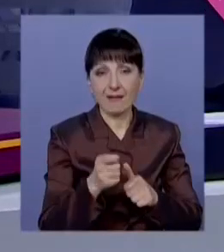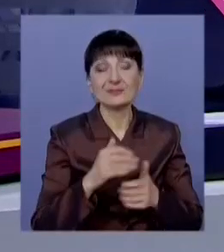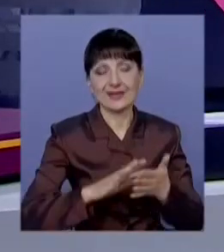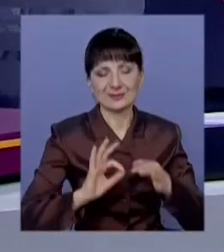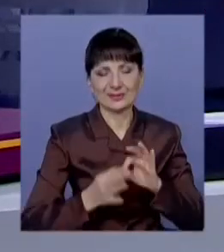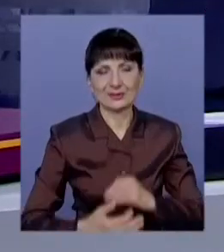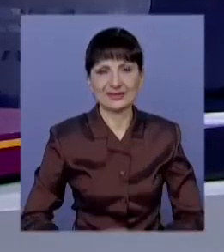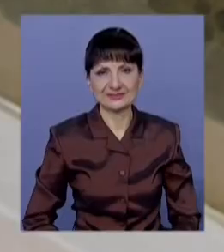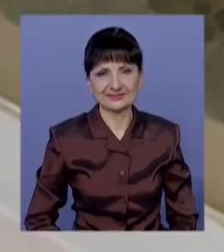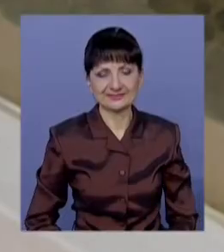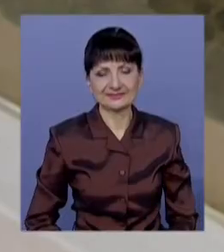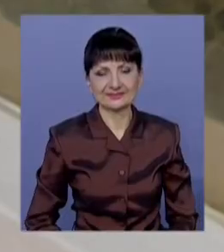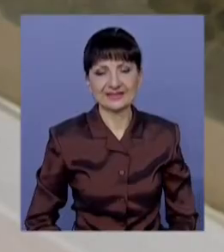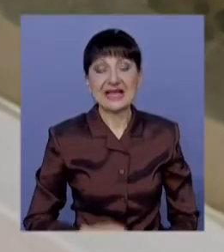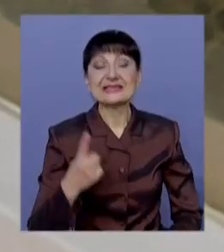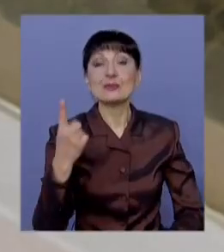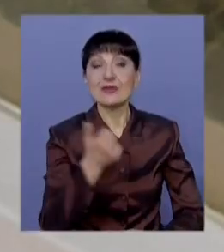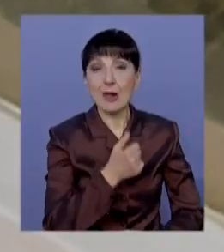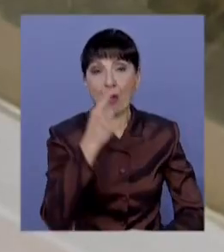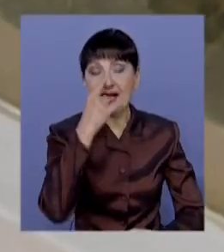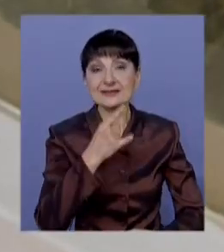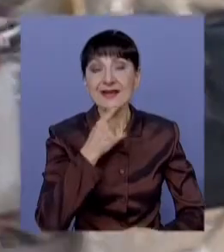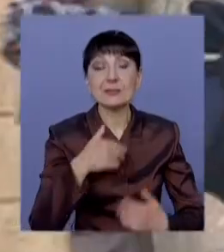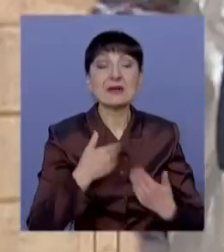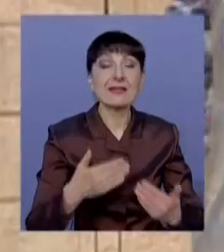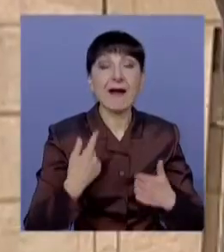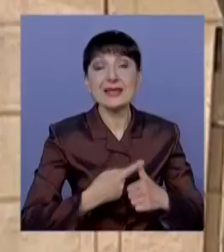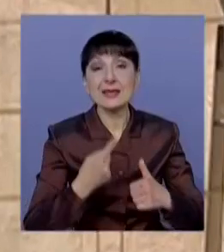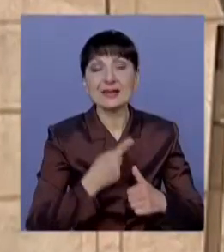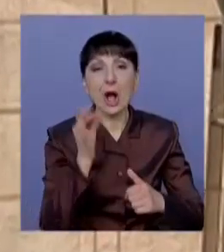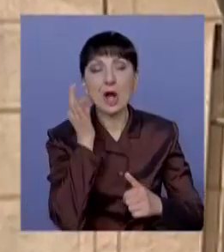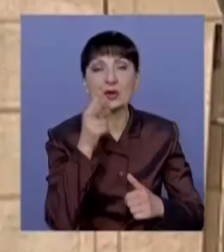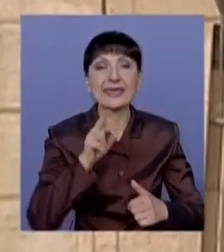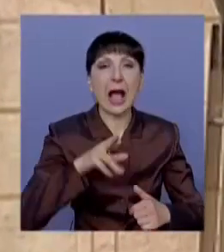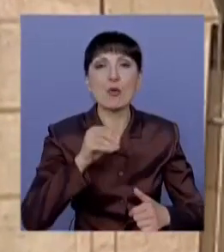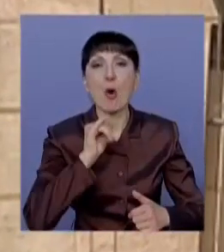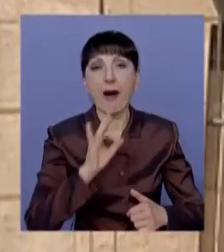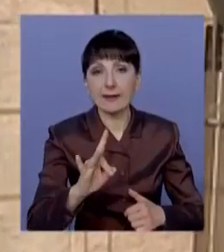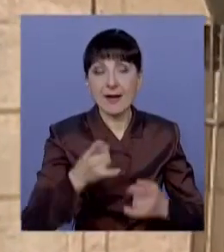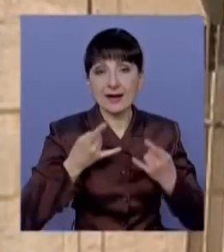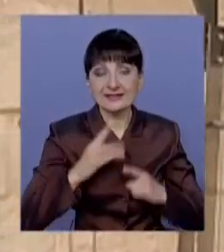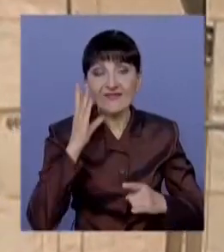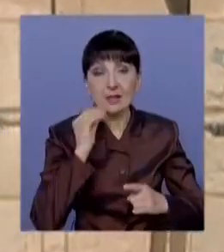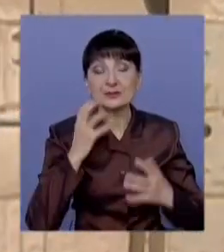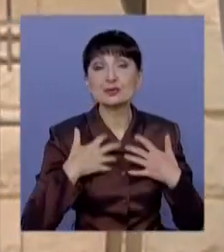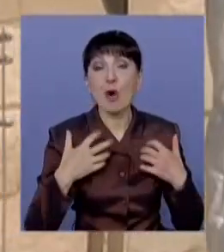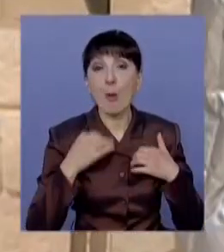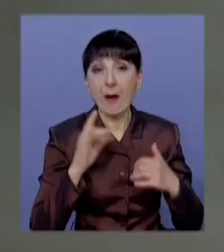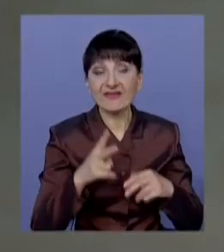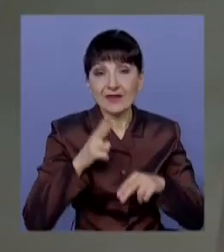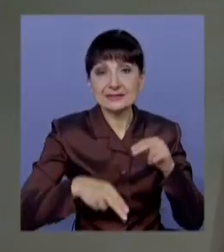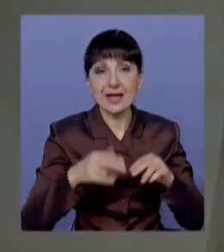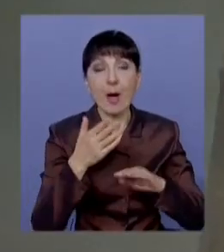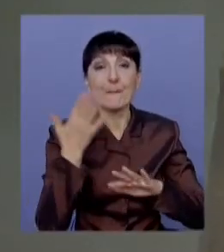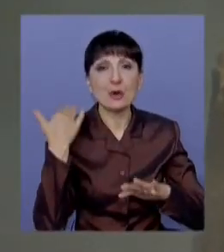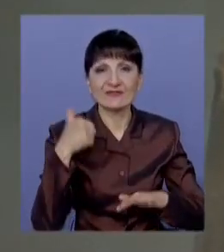Зинченкова. Целую неделю казахстанцы предлагали имена для котенка ягуара, который родился в алматинском зоопарке в конце